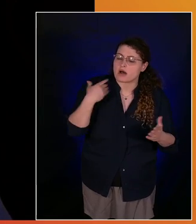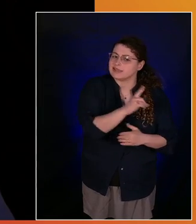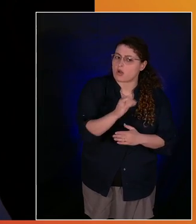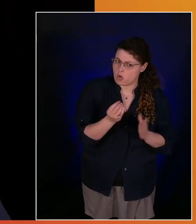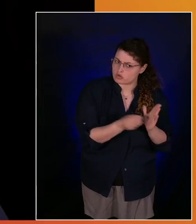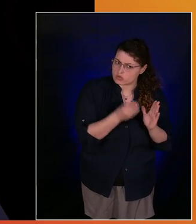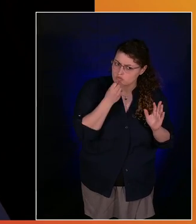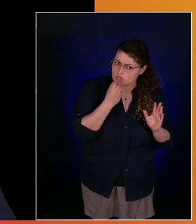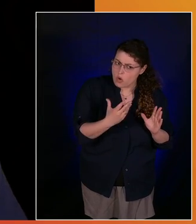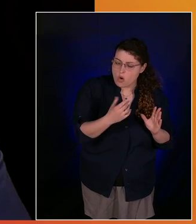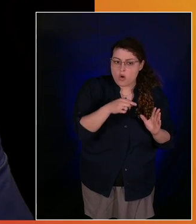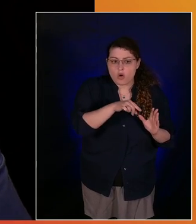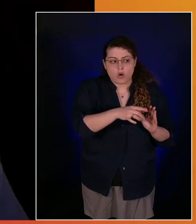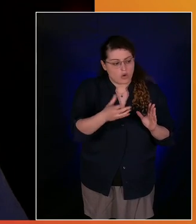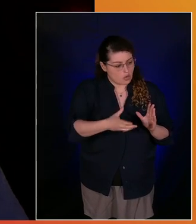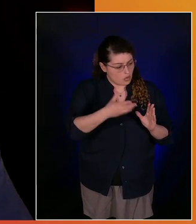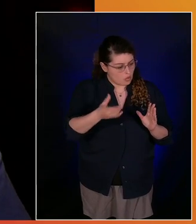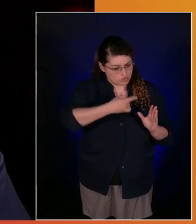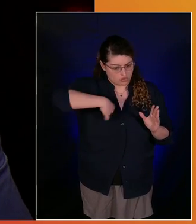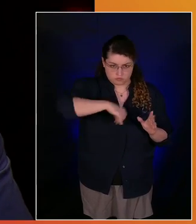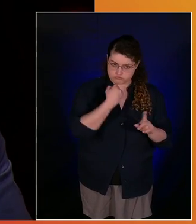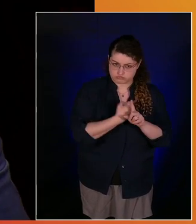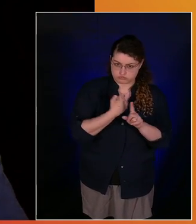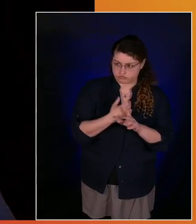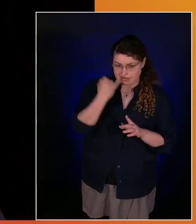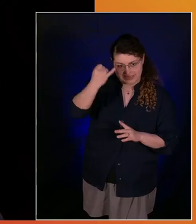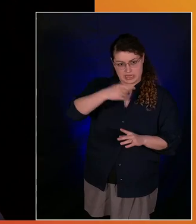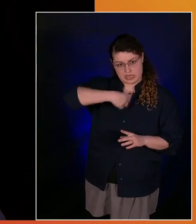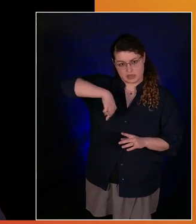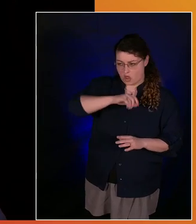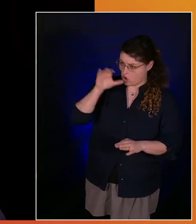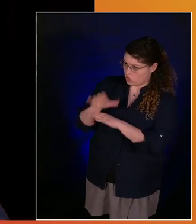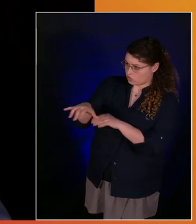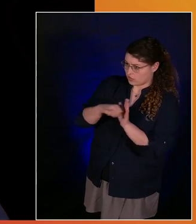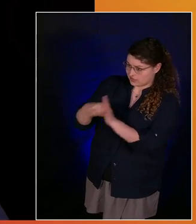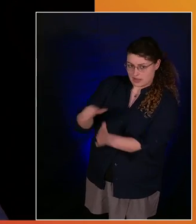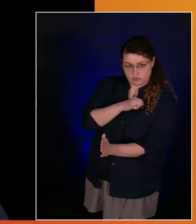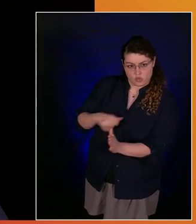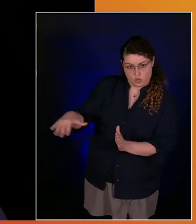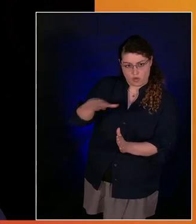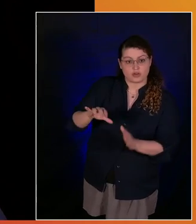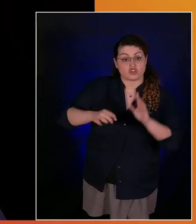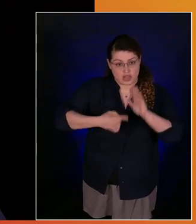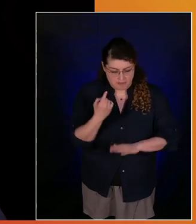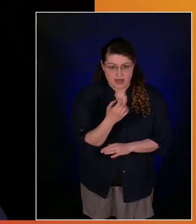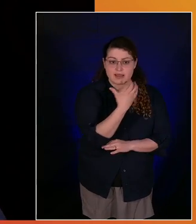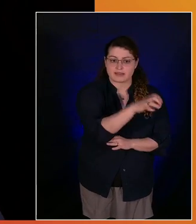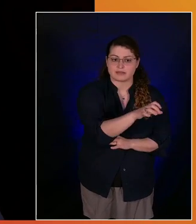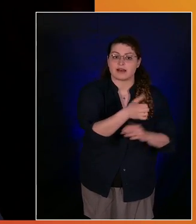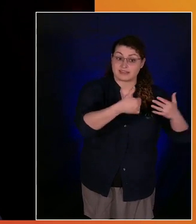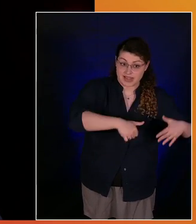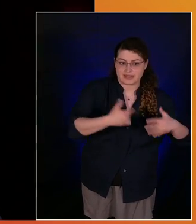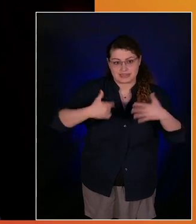documententation notre notre combat idéologique contre les idées d'extrême droite donc je je le répète c'est le 516